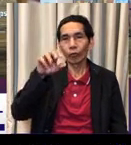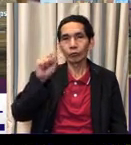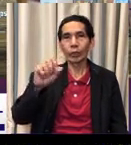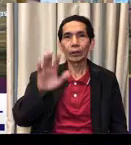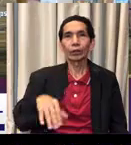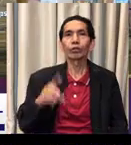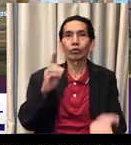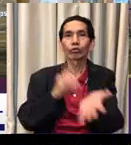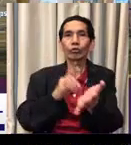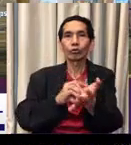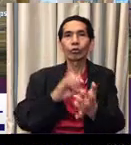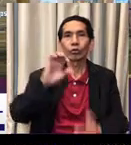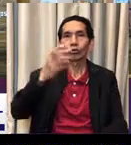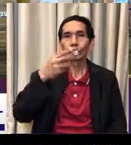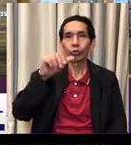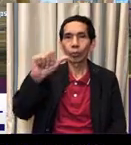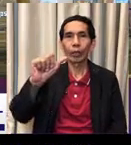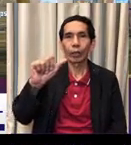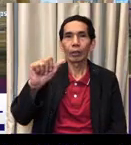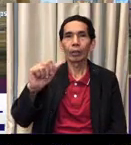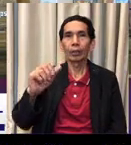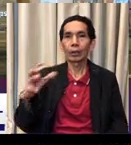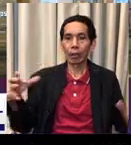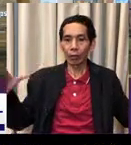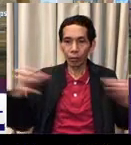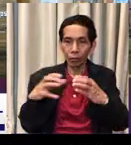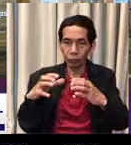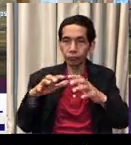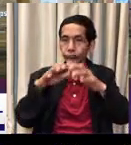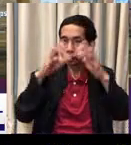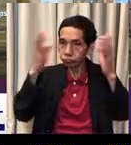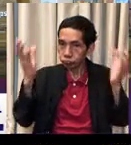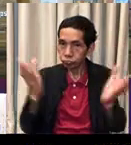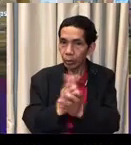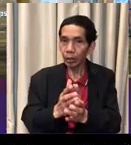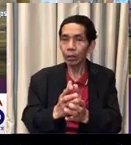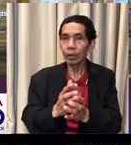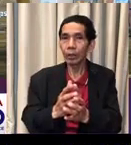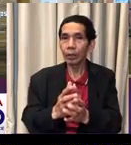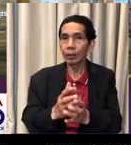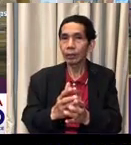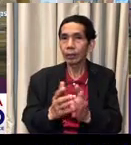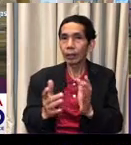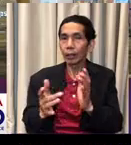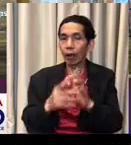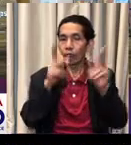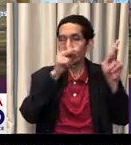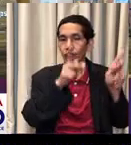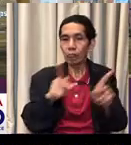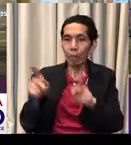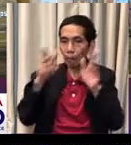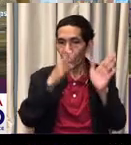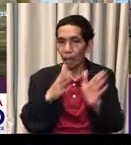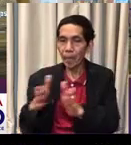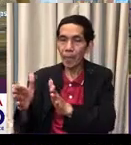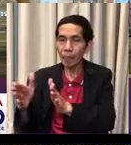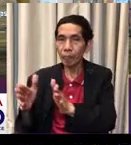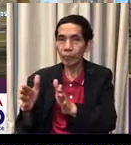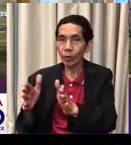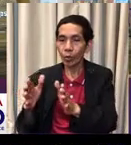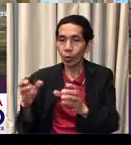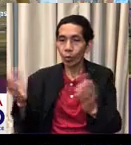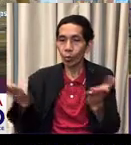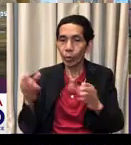Dr. Louis Chua. Konsehal. Para makabuo ng strategic plan